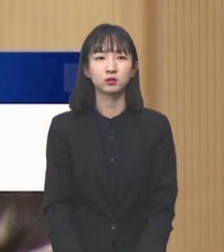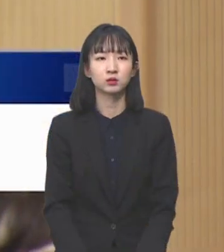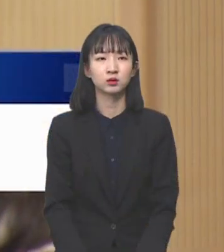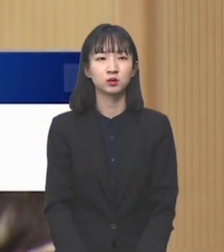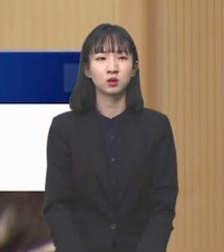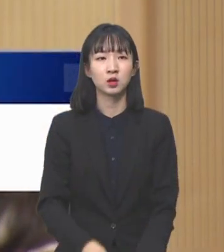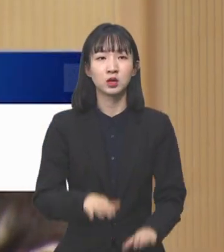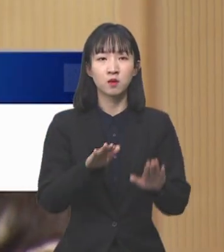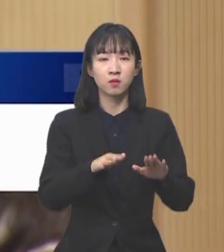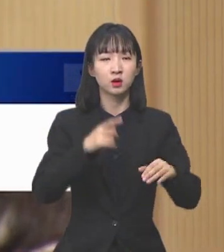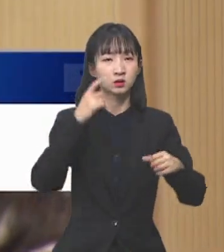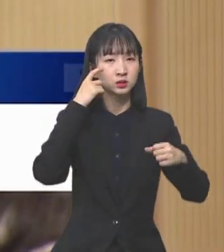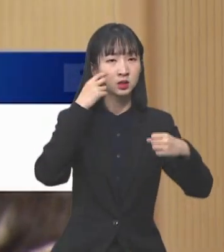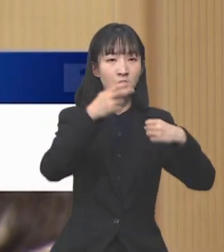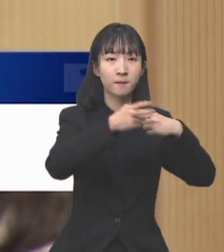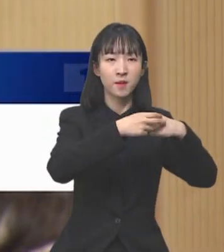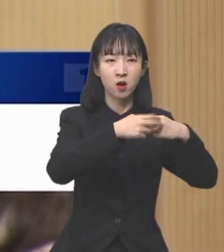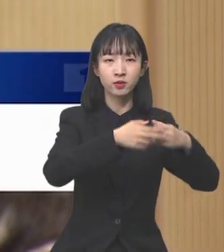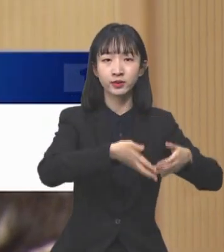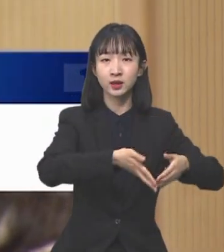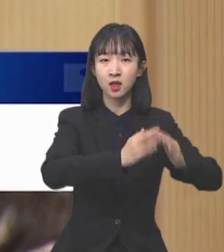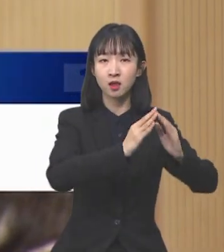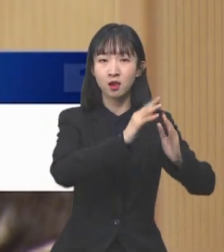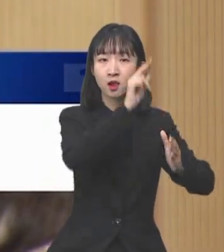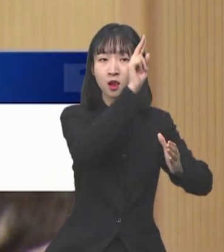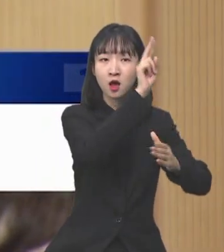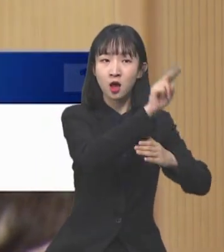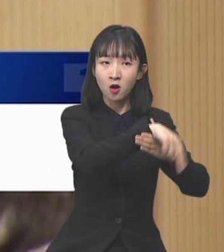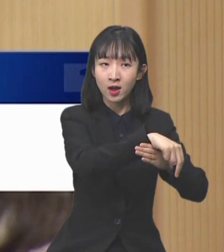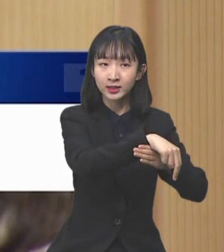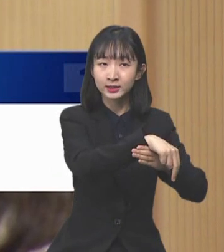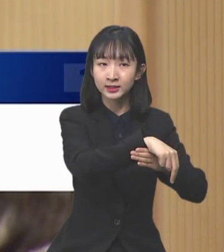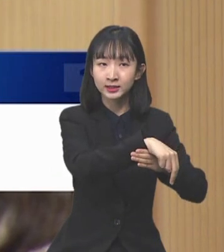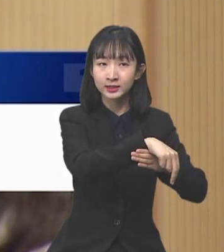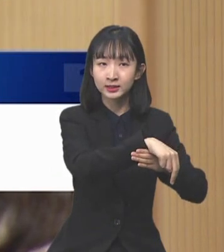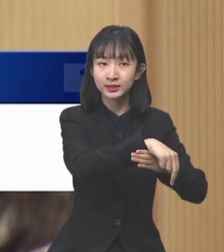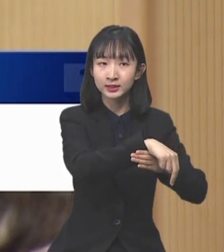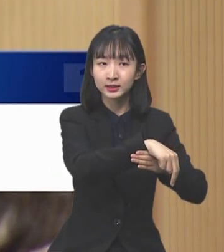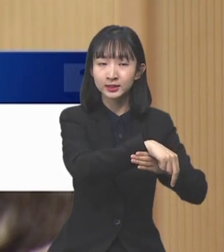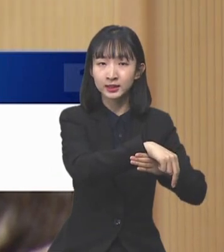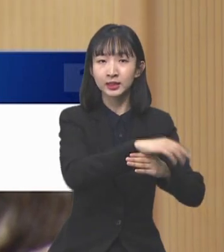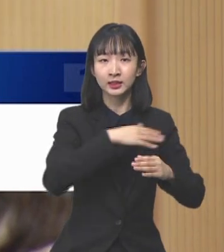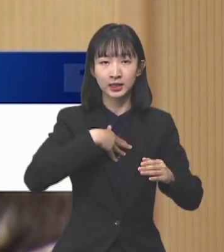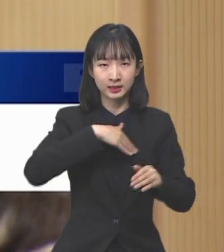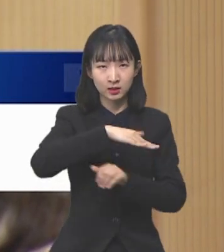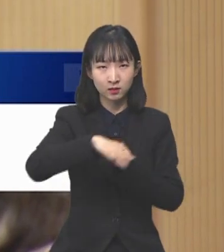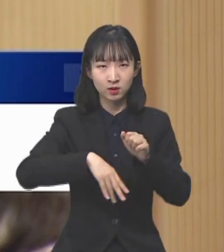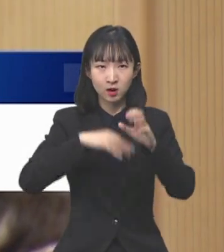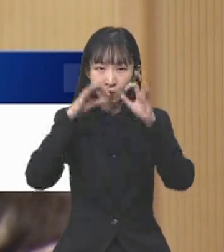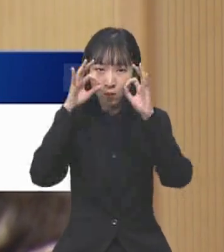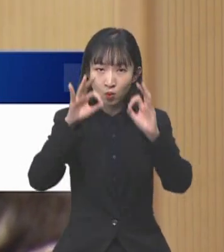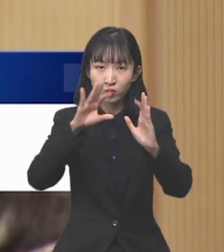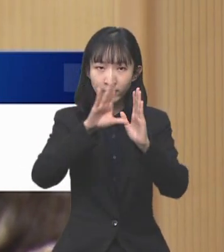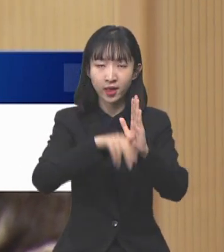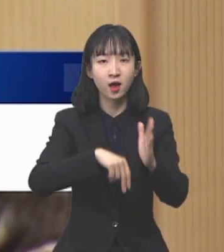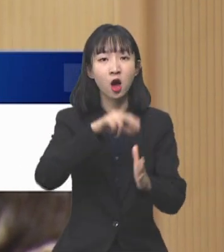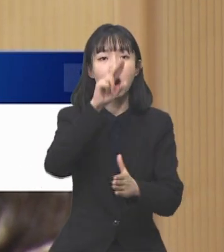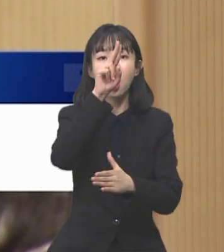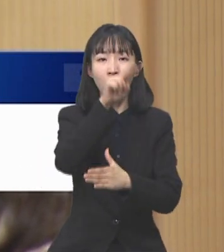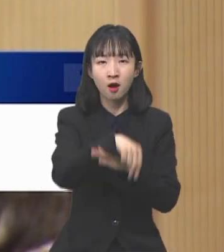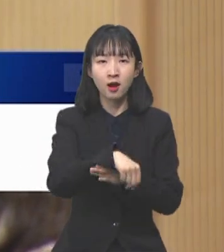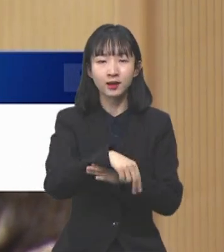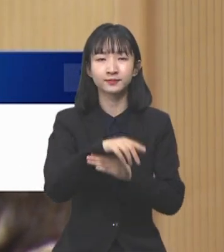주 우리기술 이 누나 어 이완 모아서 로리 힘들때 듣는 허가